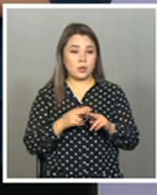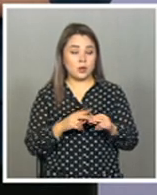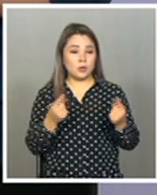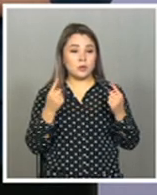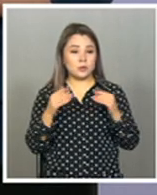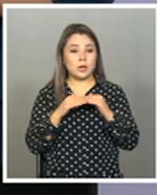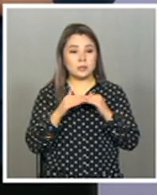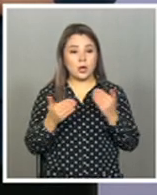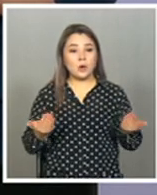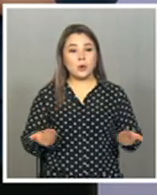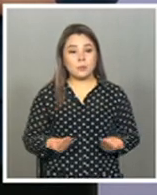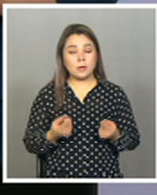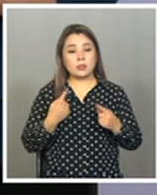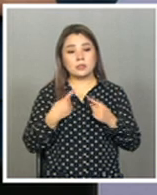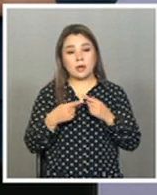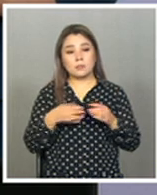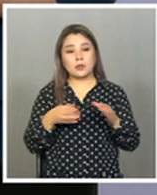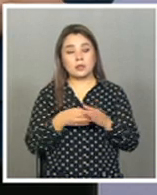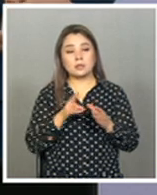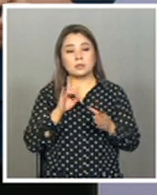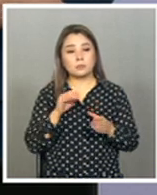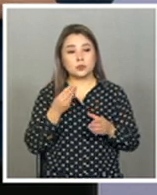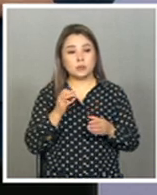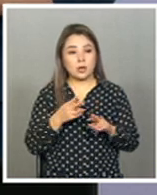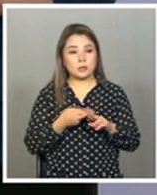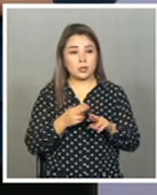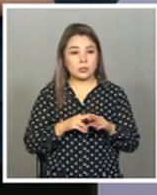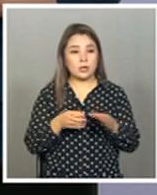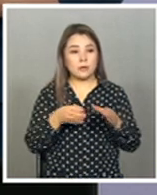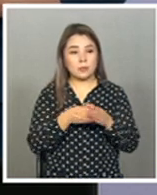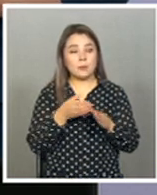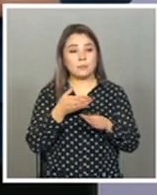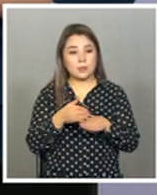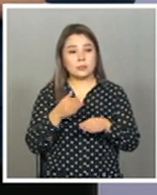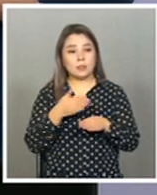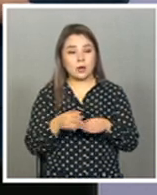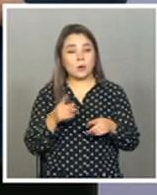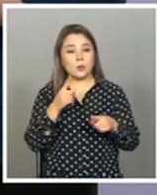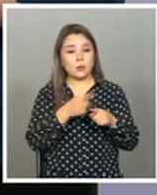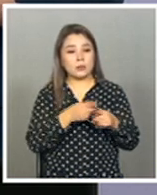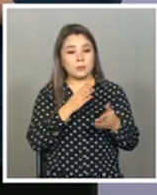өмір сүрген тайпалар қыпшақ бірлестігіне біртіндеп қосыла бастады.